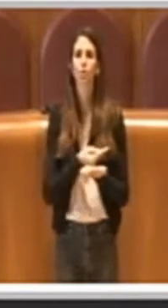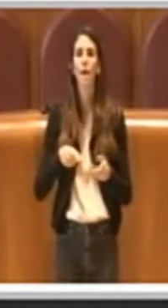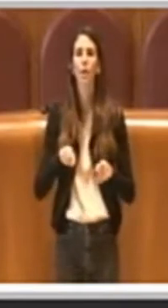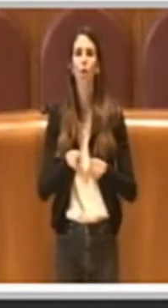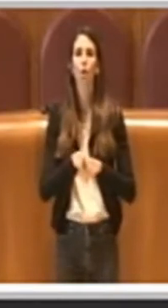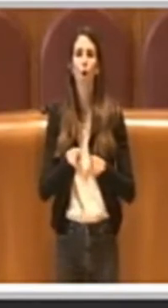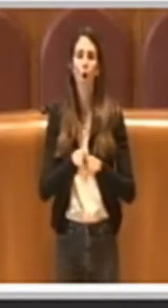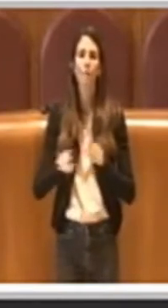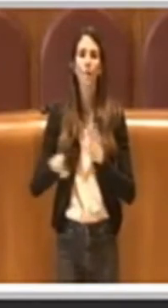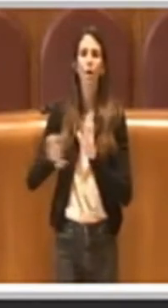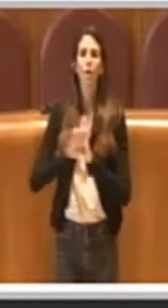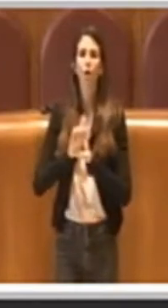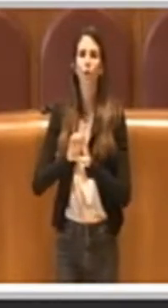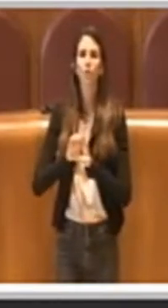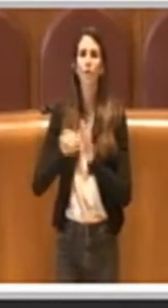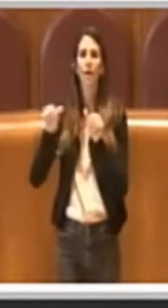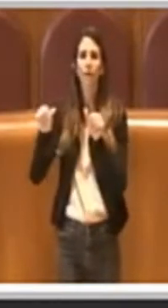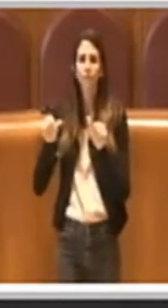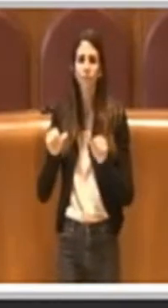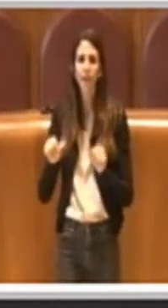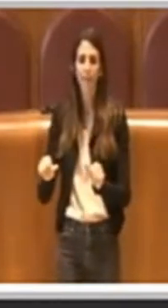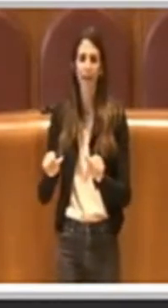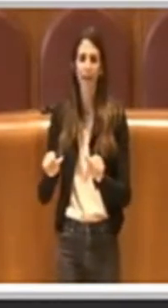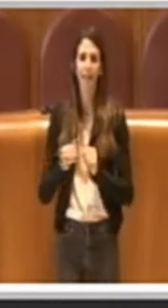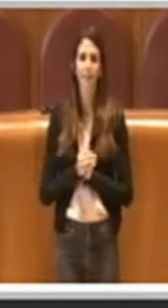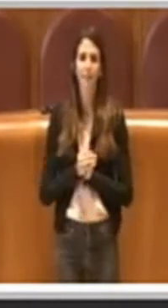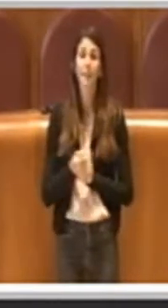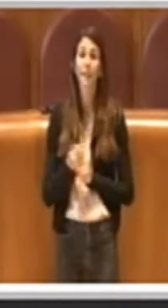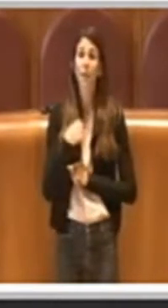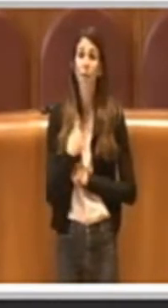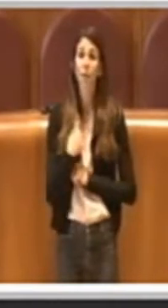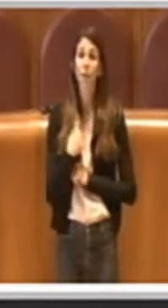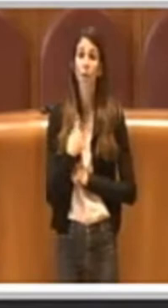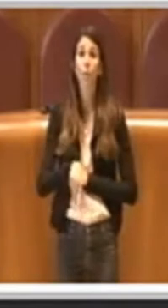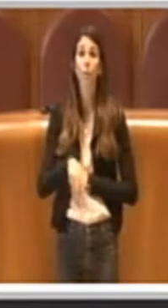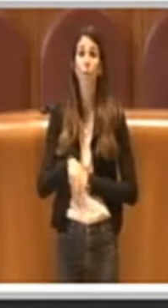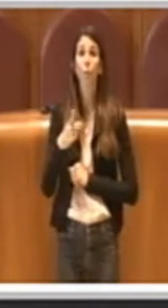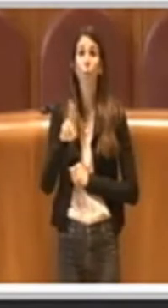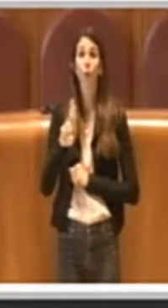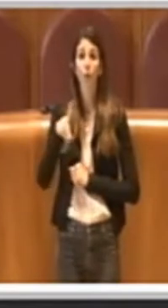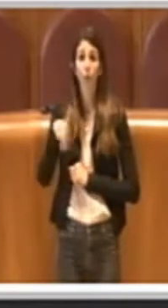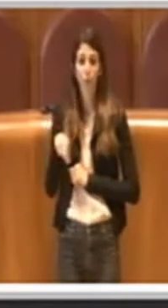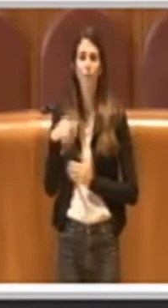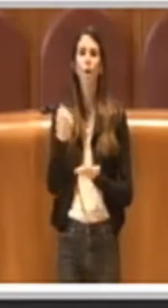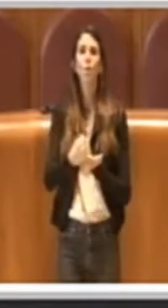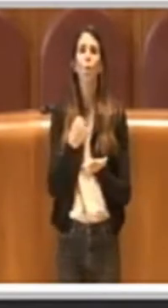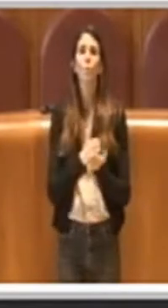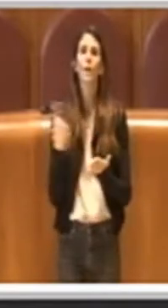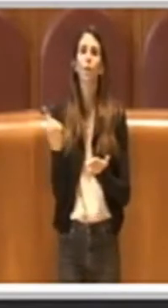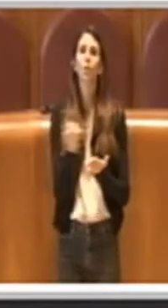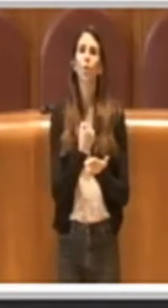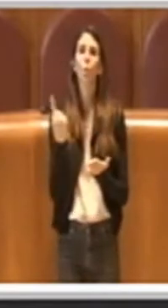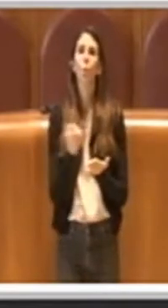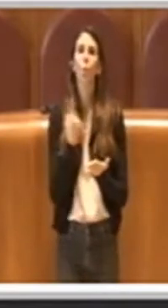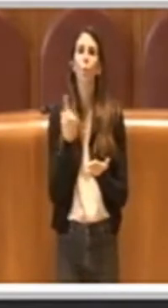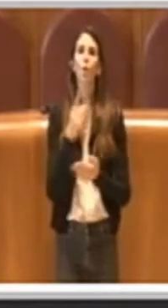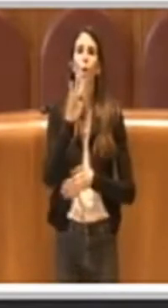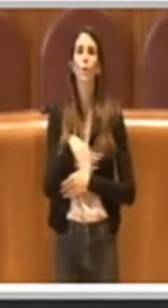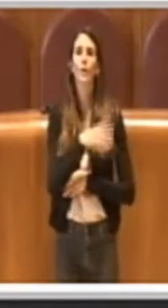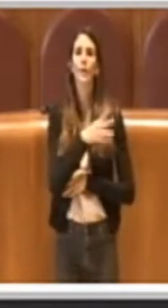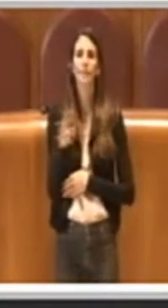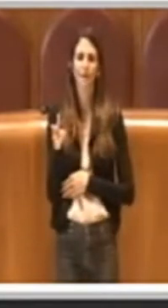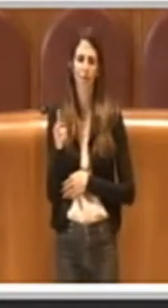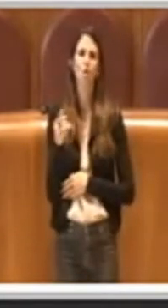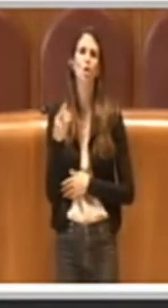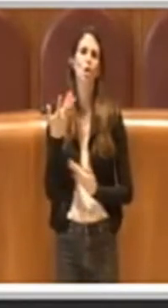appalti insomma già io fece anche degli emendamenti al gup al documento unico di programmazione per sviluppare questa progettazione e